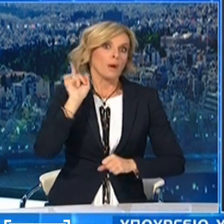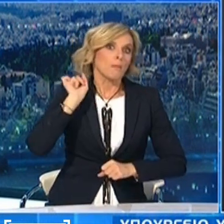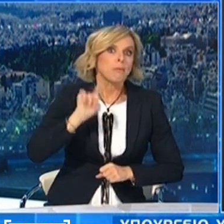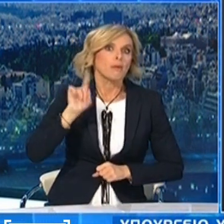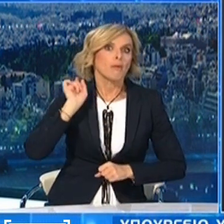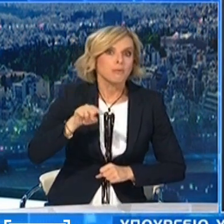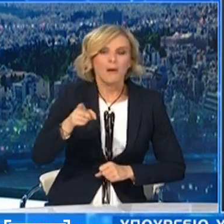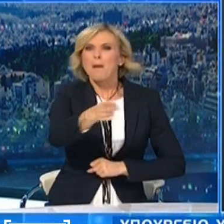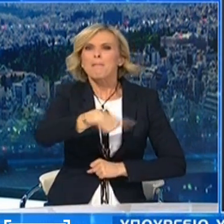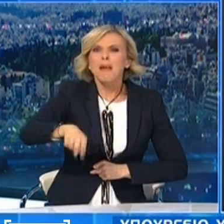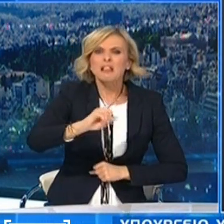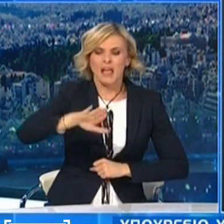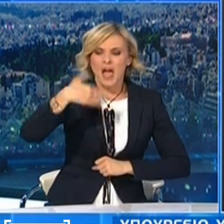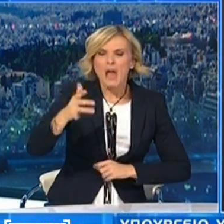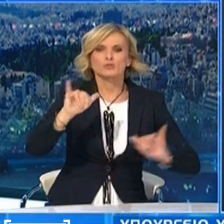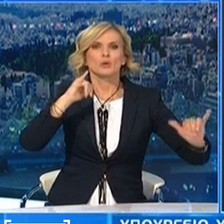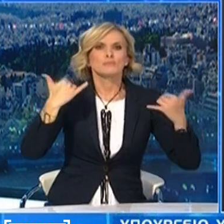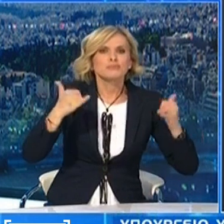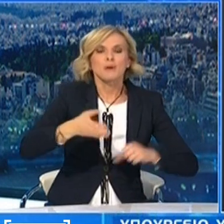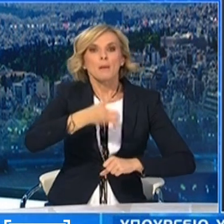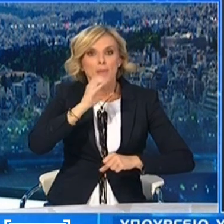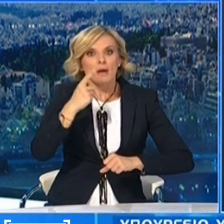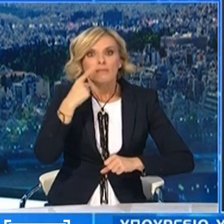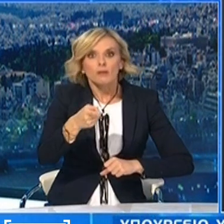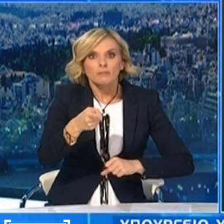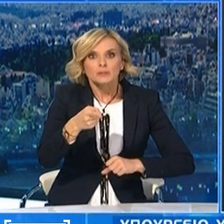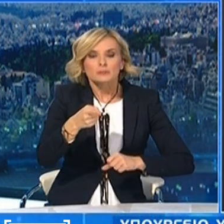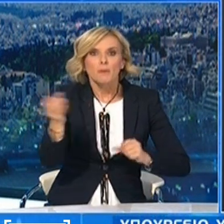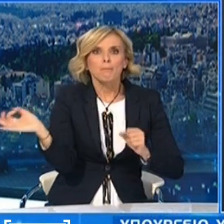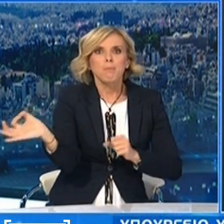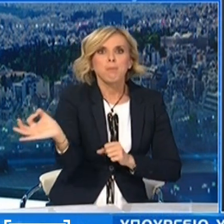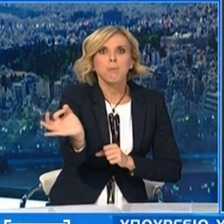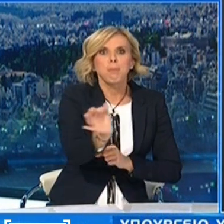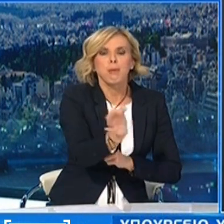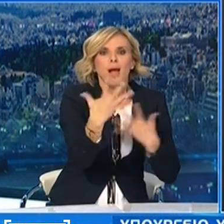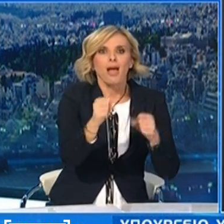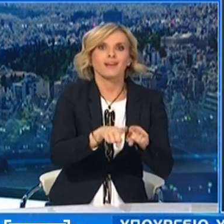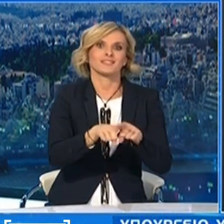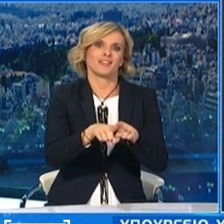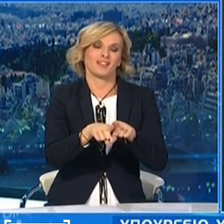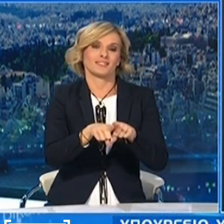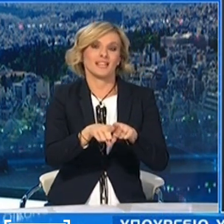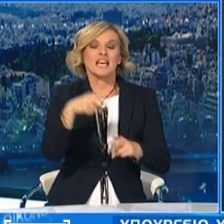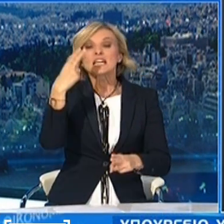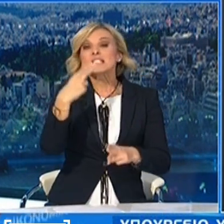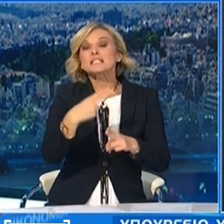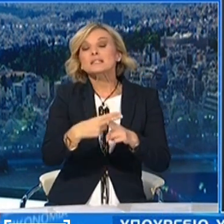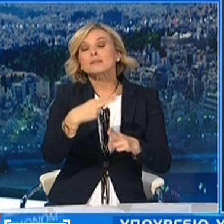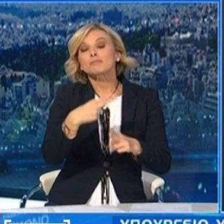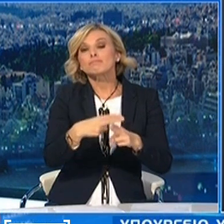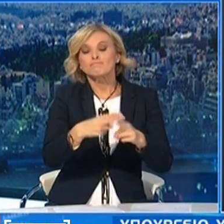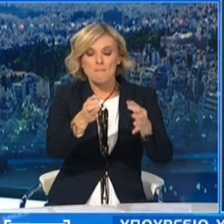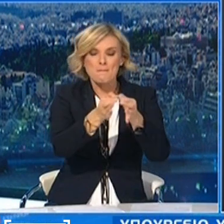συμπτωματικό όλο αυτό το οποίο παρουσιάζεται σε σχέση με την αύξηση της